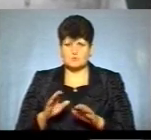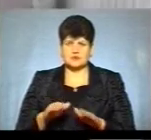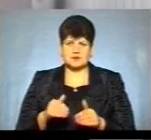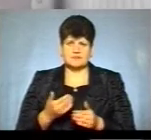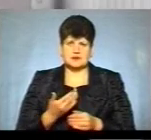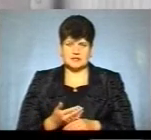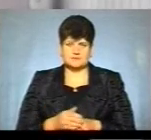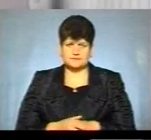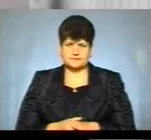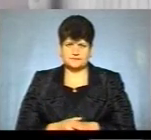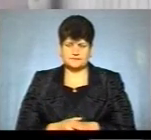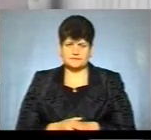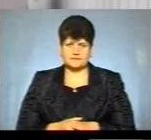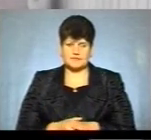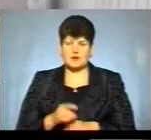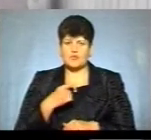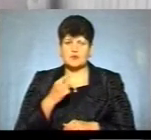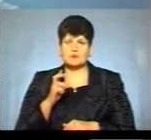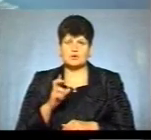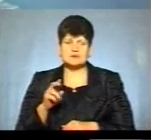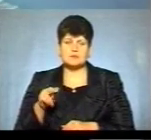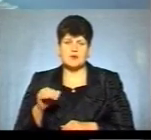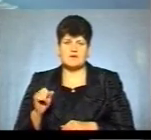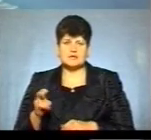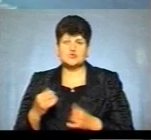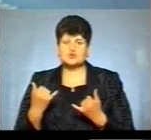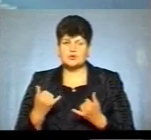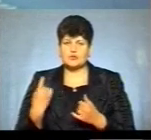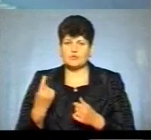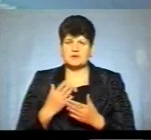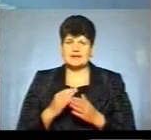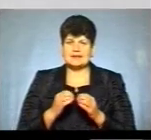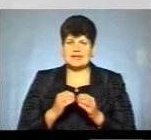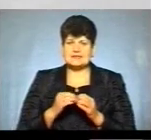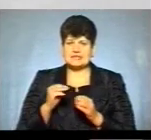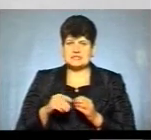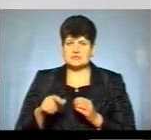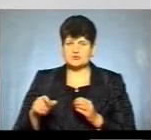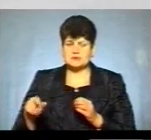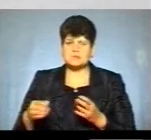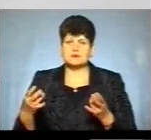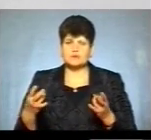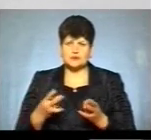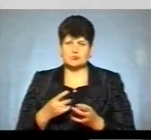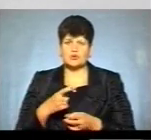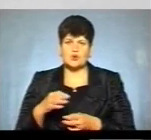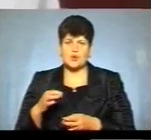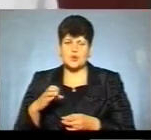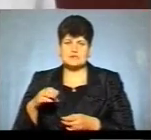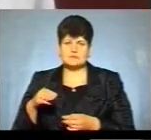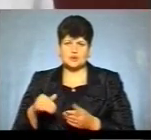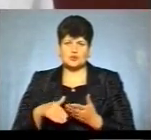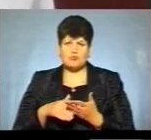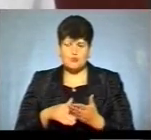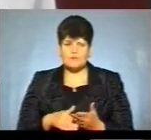їм. За словами Бориса Павлика, сьогодні в області є 10 тисяч осіб, які потребують хоспісної допомоги.